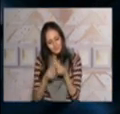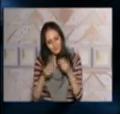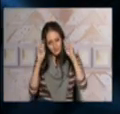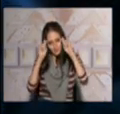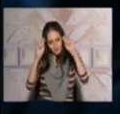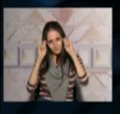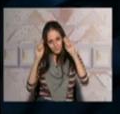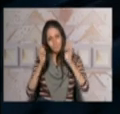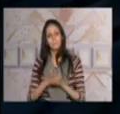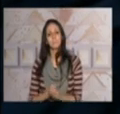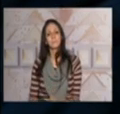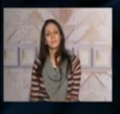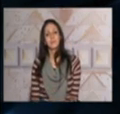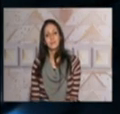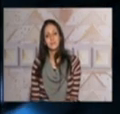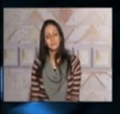دي.